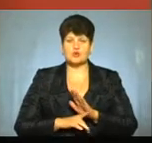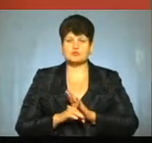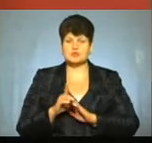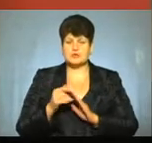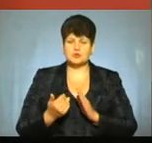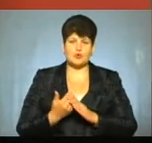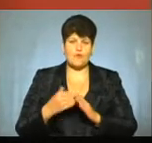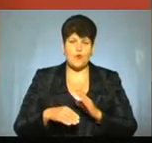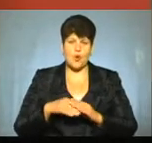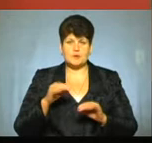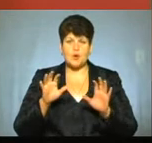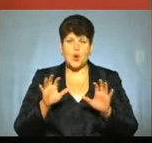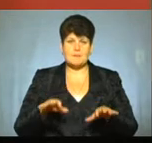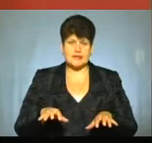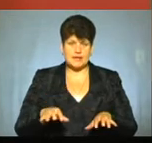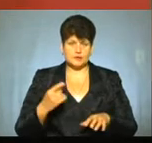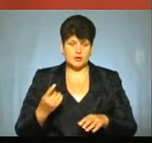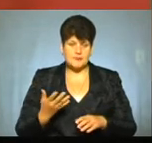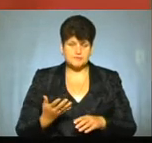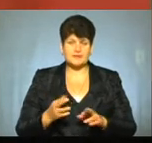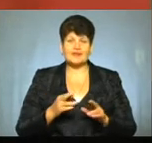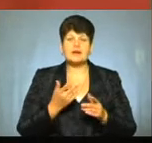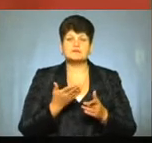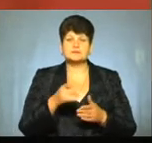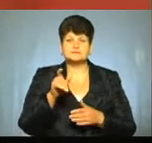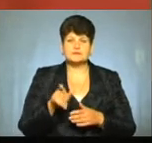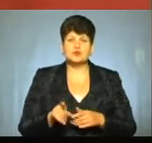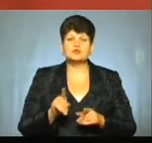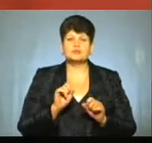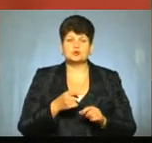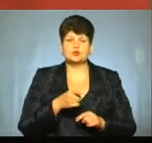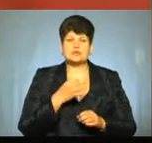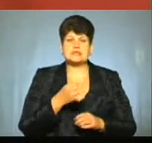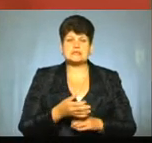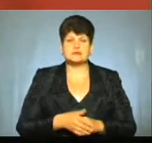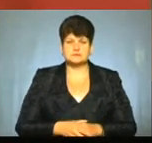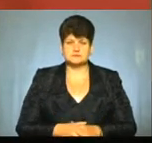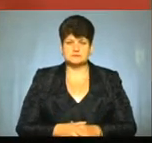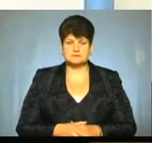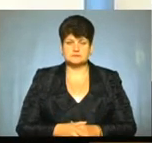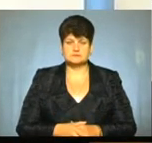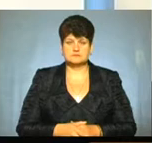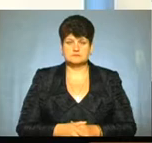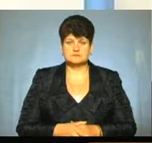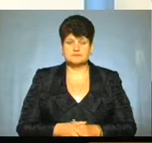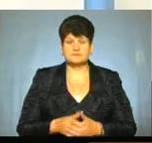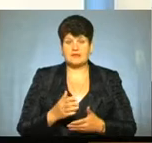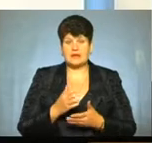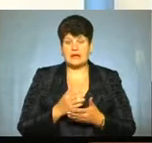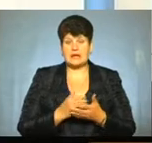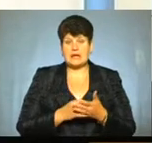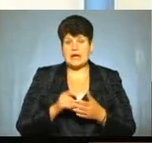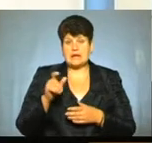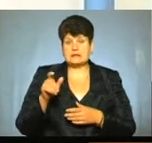з новообраного губернатора. Як вам його кандидатура, що ви можете про нього сказати? Ну,